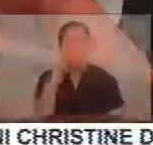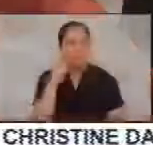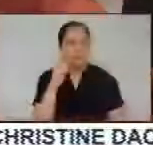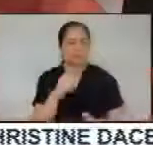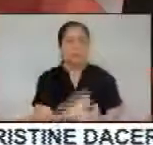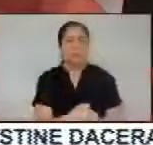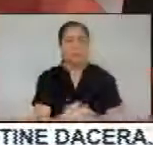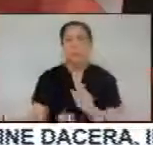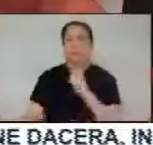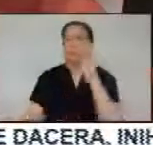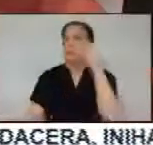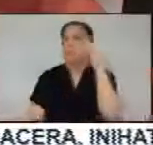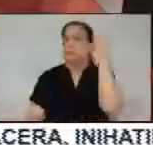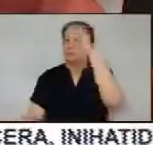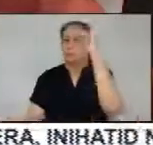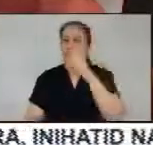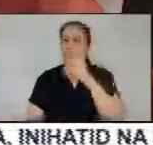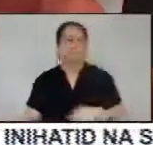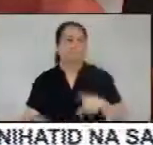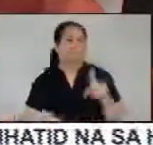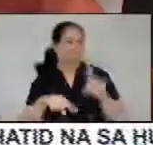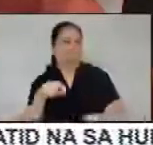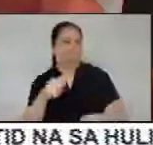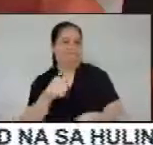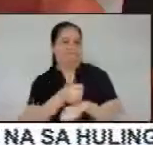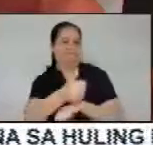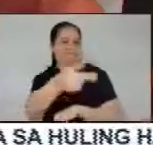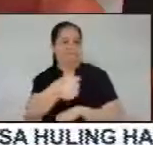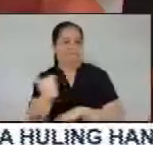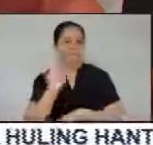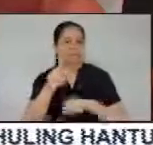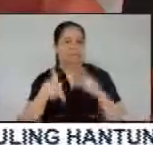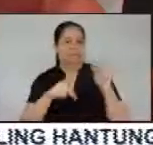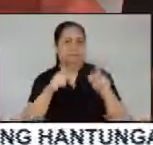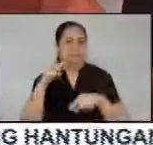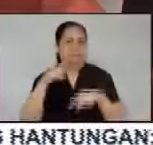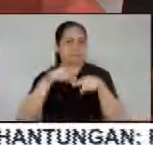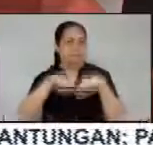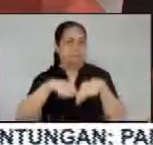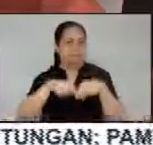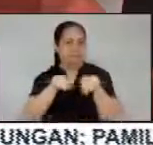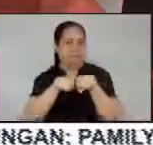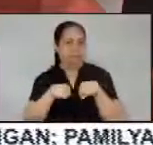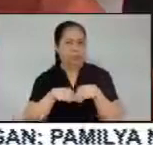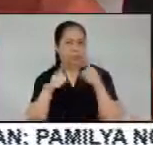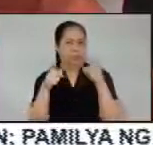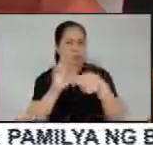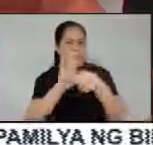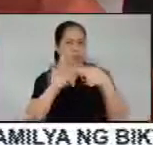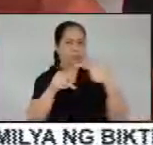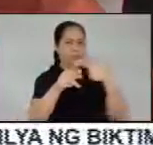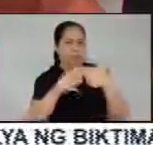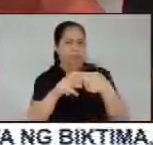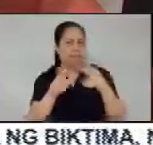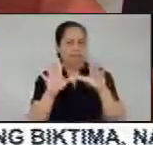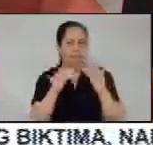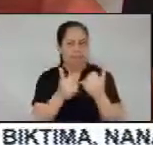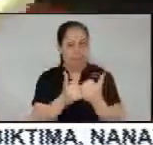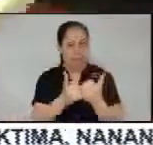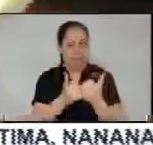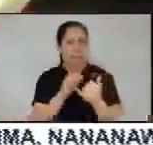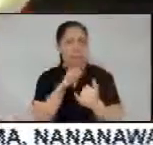no, Gab, Aljo, Dayan, Prof. Ed, marami rin yata nag-a-apply sa Pilipinas ngayon para